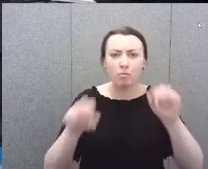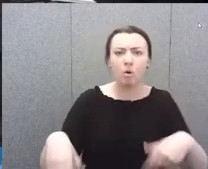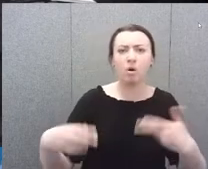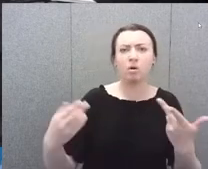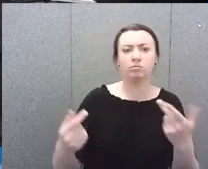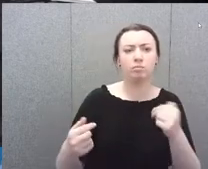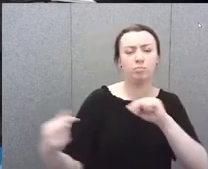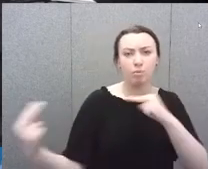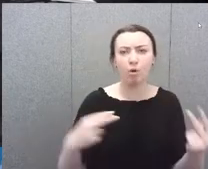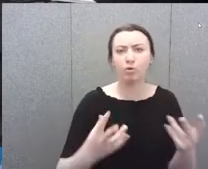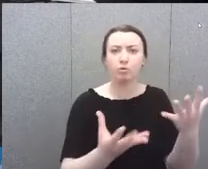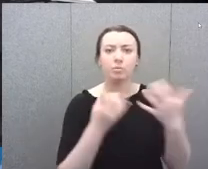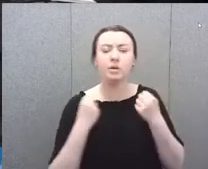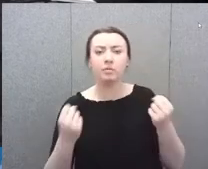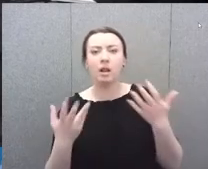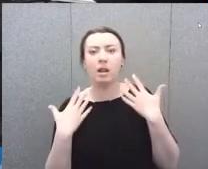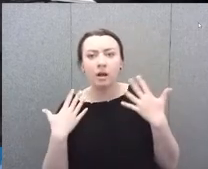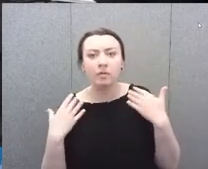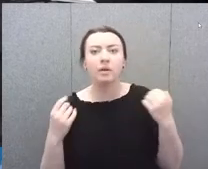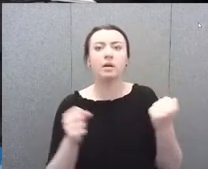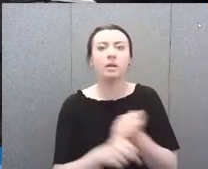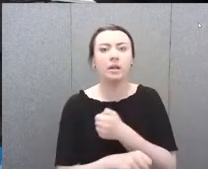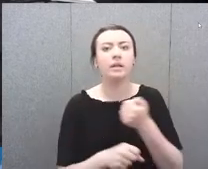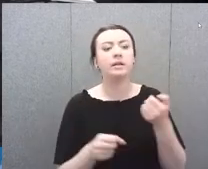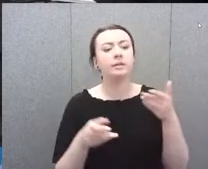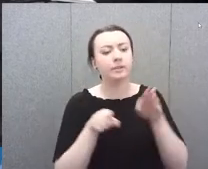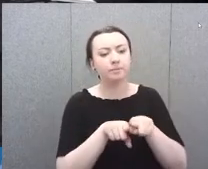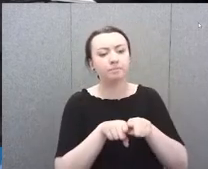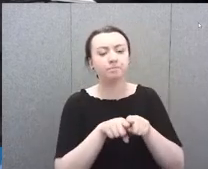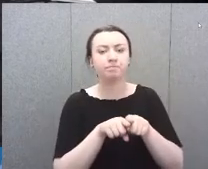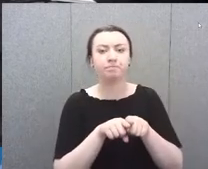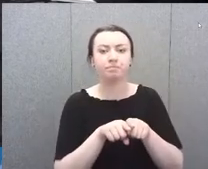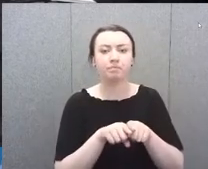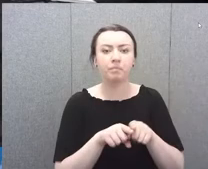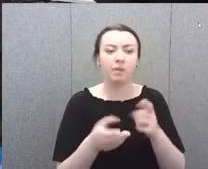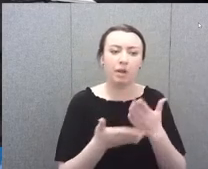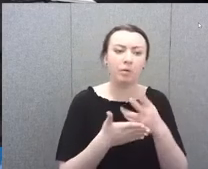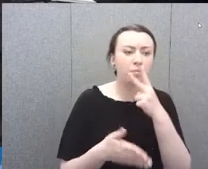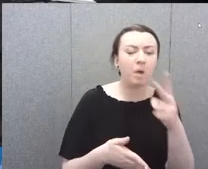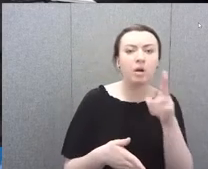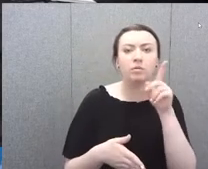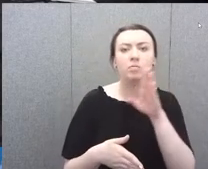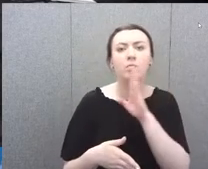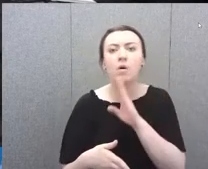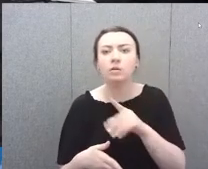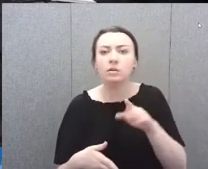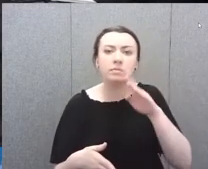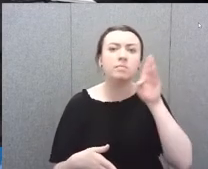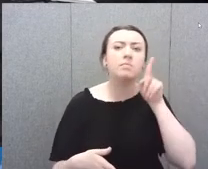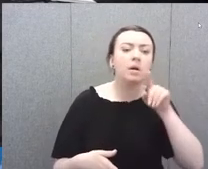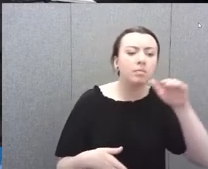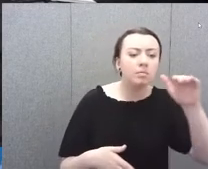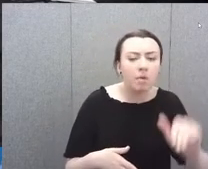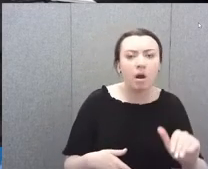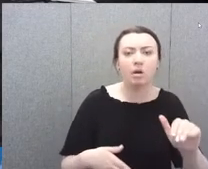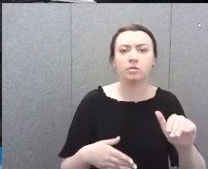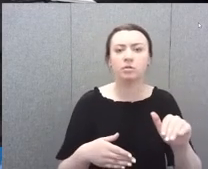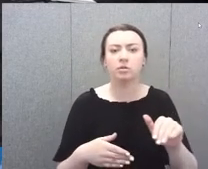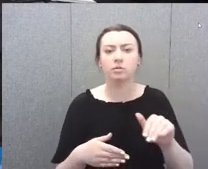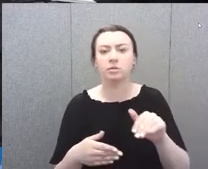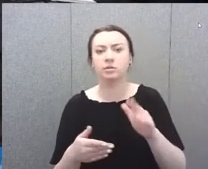должно быть уделено девочкам, которые находятся в уязвимых или в уязвимых